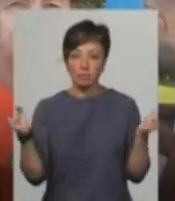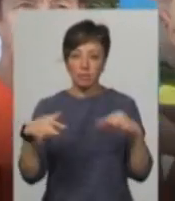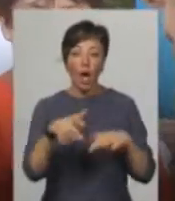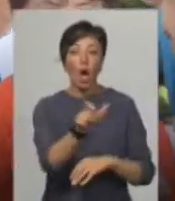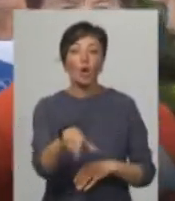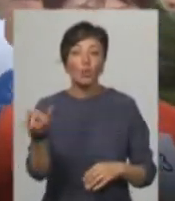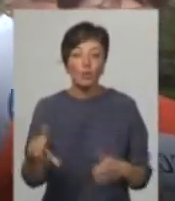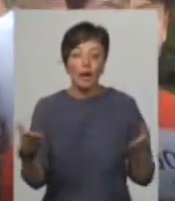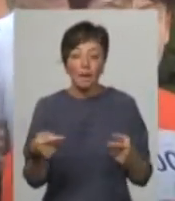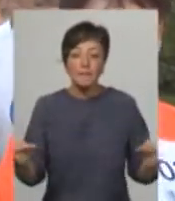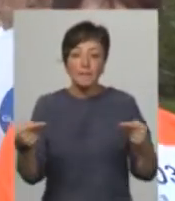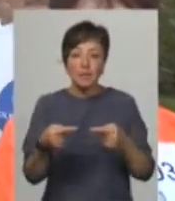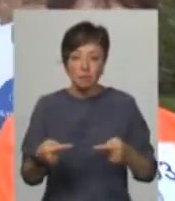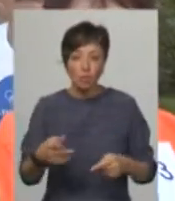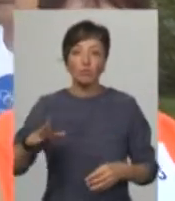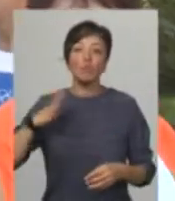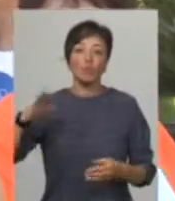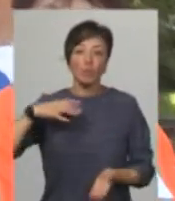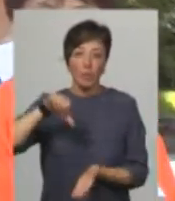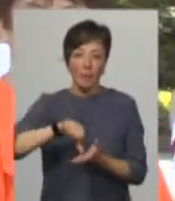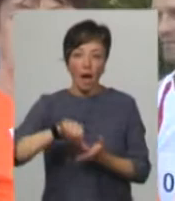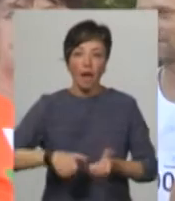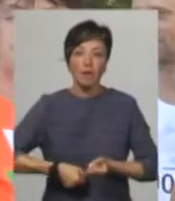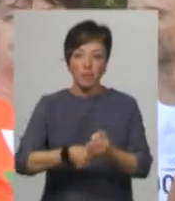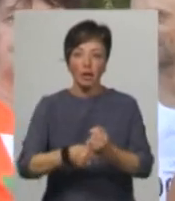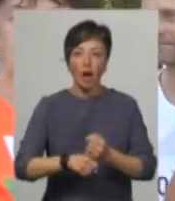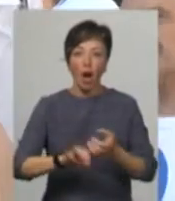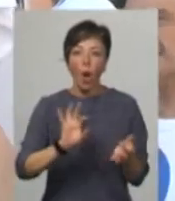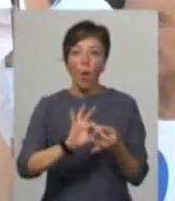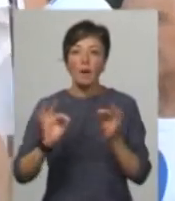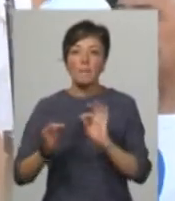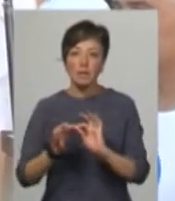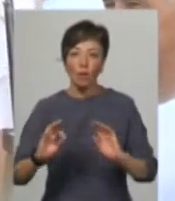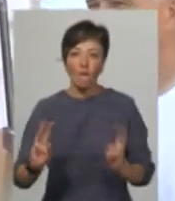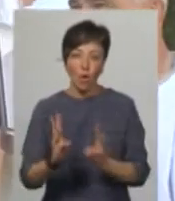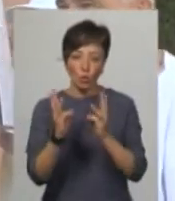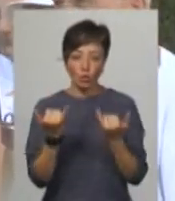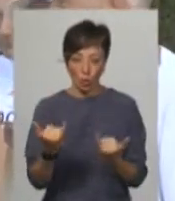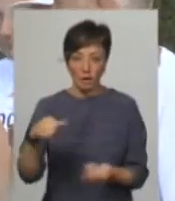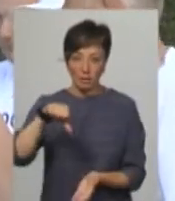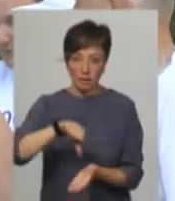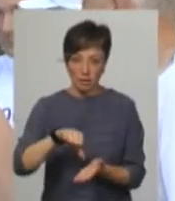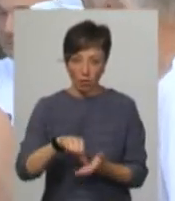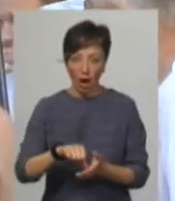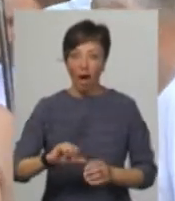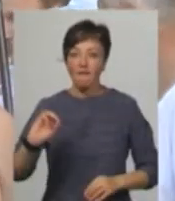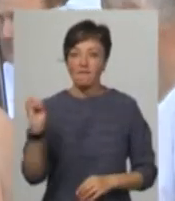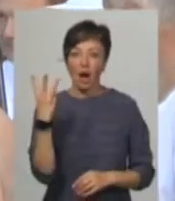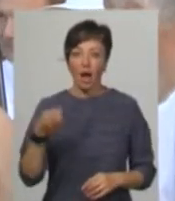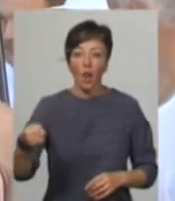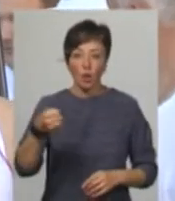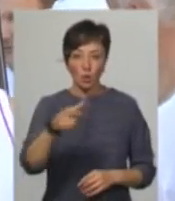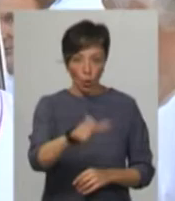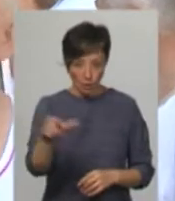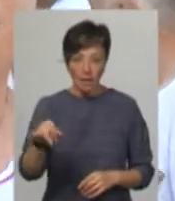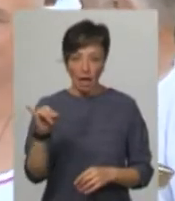люди, які безпосередньо приймали участь в естафеті олімпійського дня. Сьогодні присутні як факелоносці, так і ті люди,